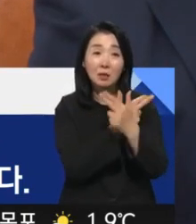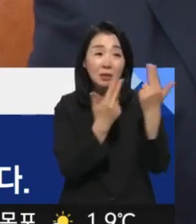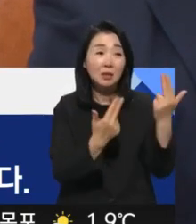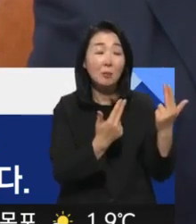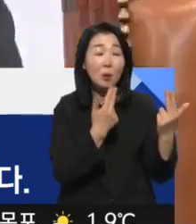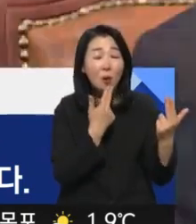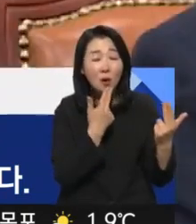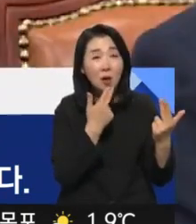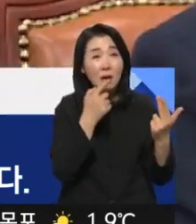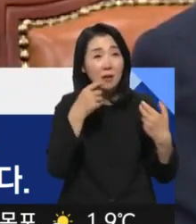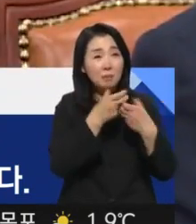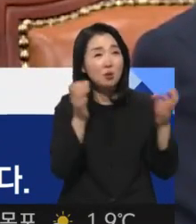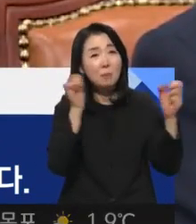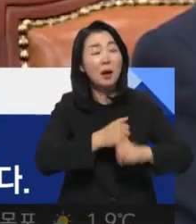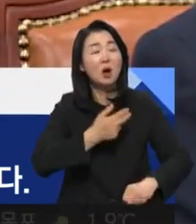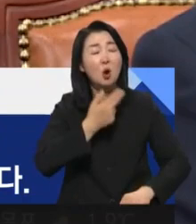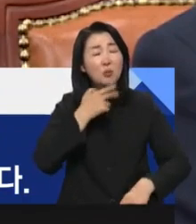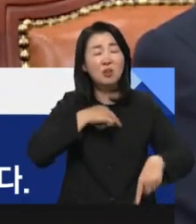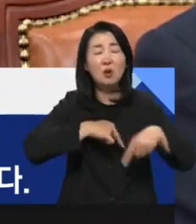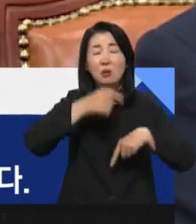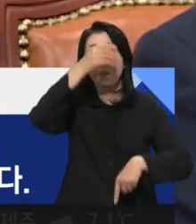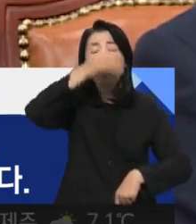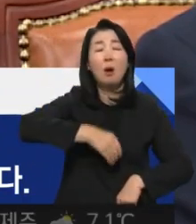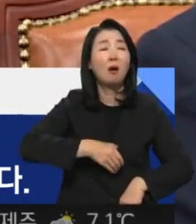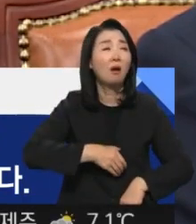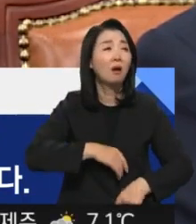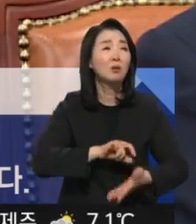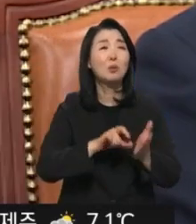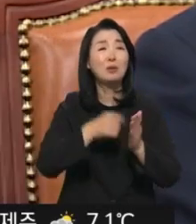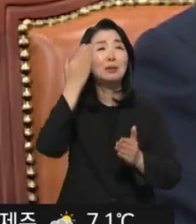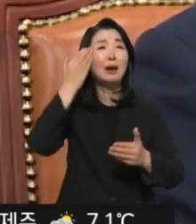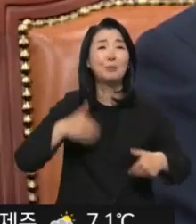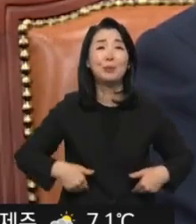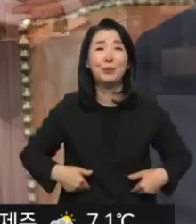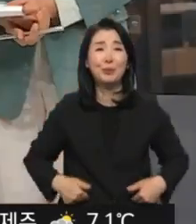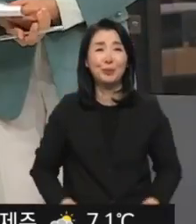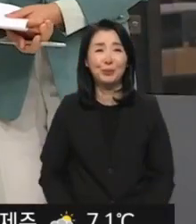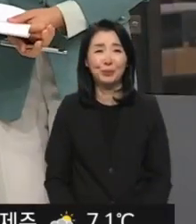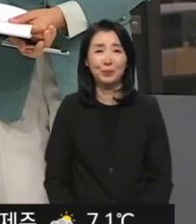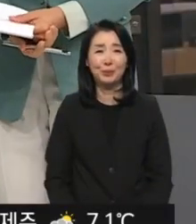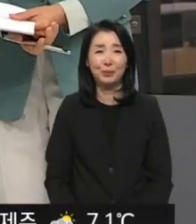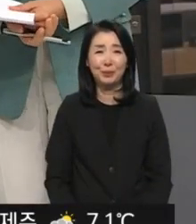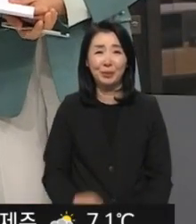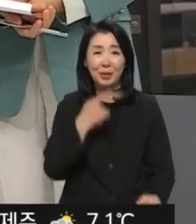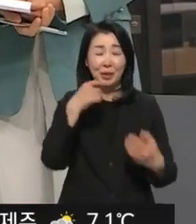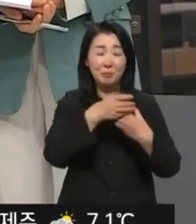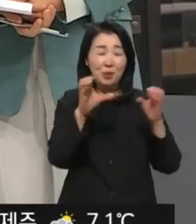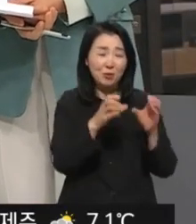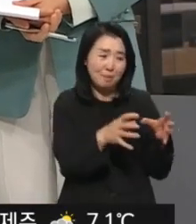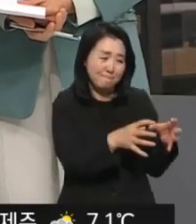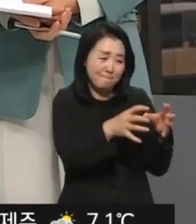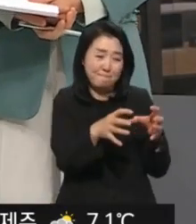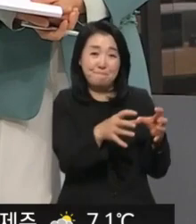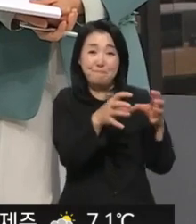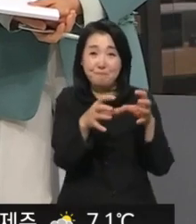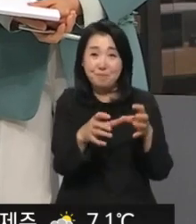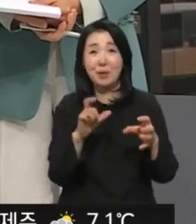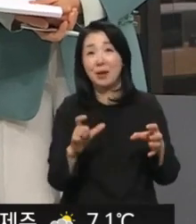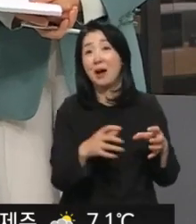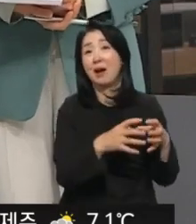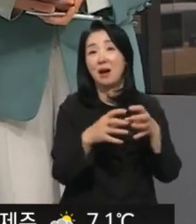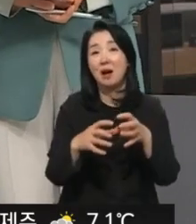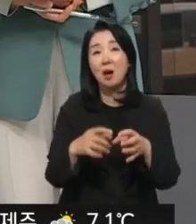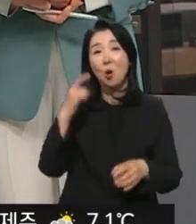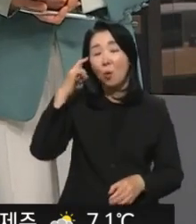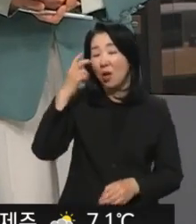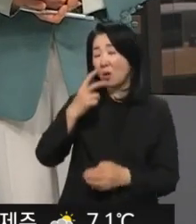망하지 않습니다. 정치인이 뻔뻔한 것도 정도가 있어야 합니다. 네, 지금 민주당의 단일 대우가 오히려 강화되고 있는 것,